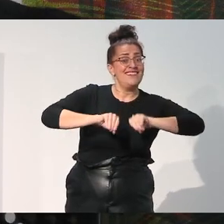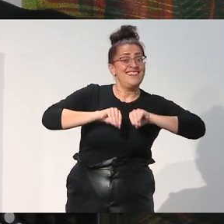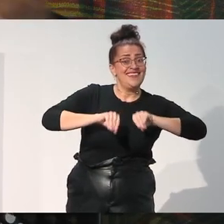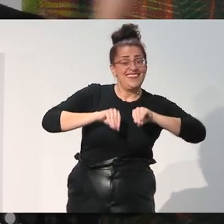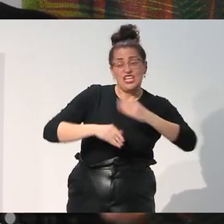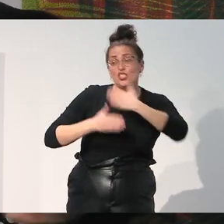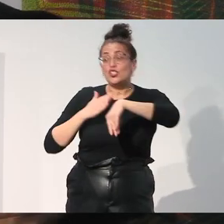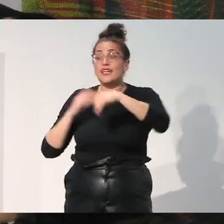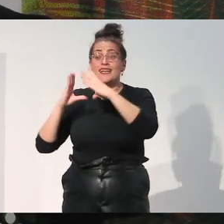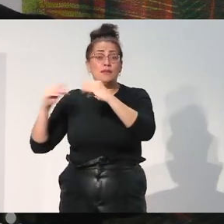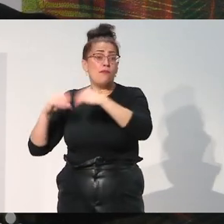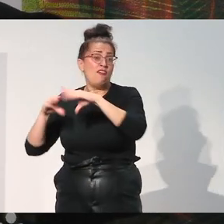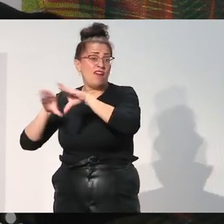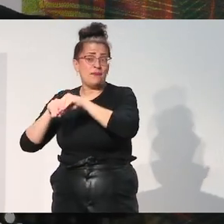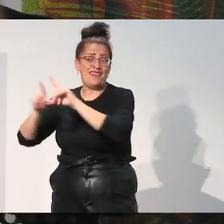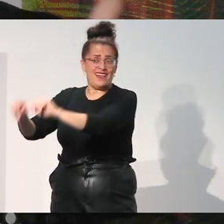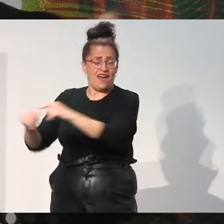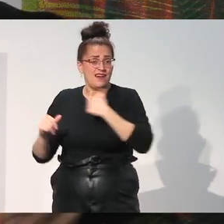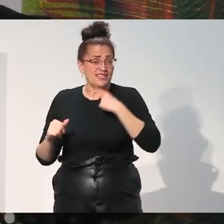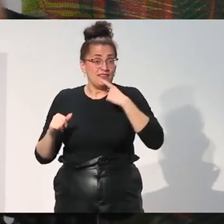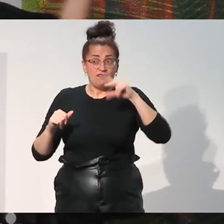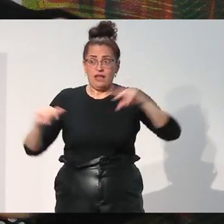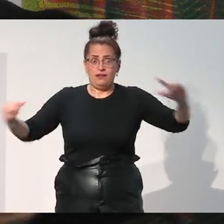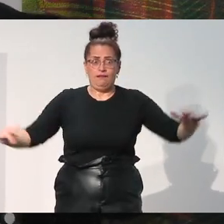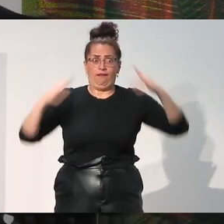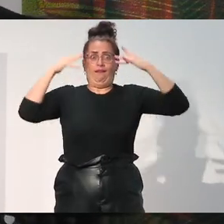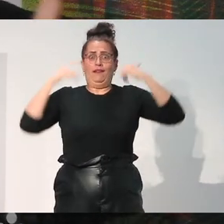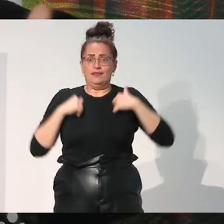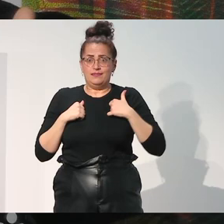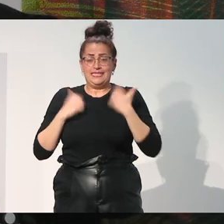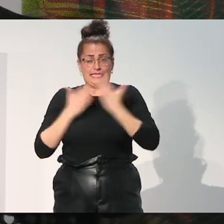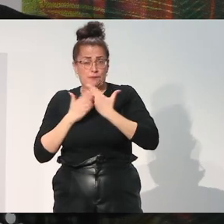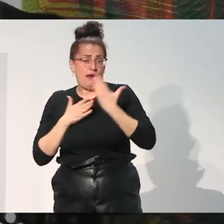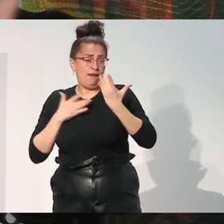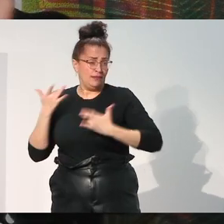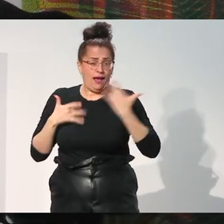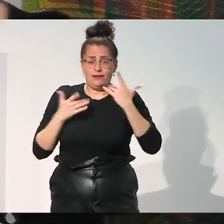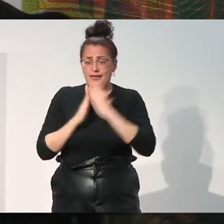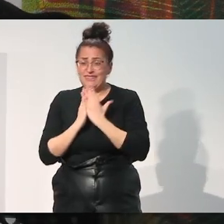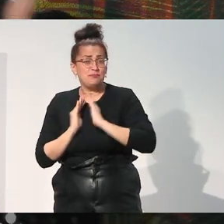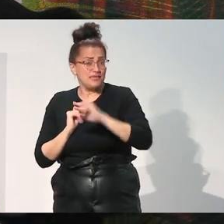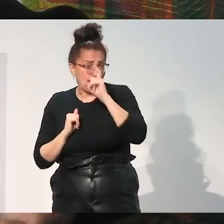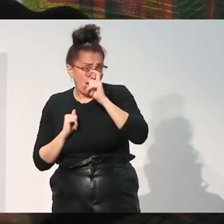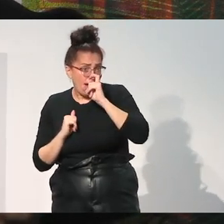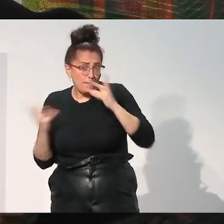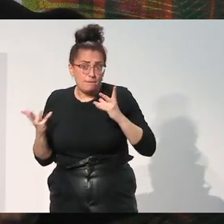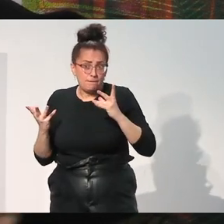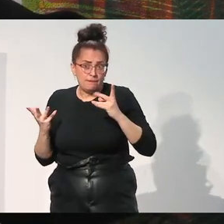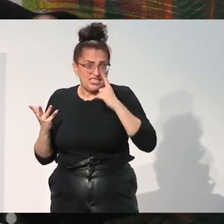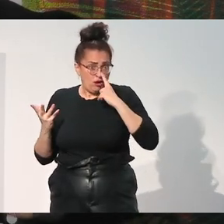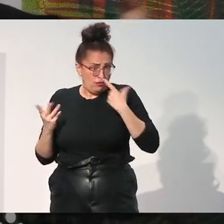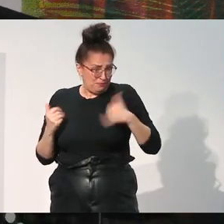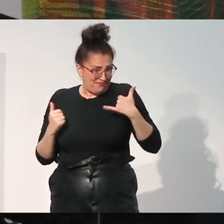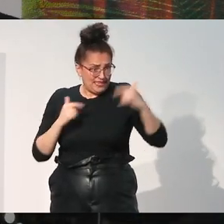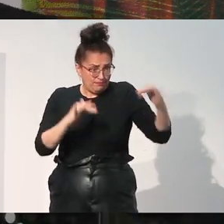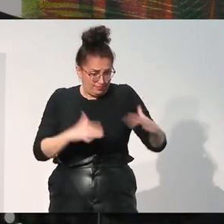Donc en fait, j'étais baigné vraiment dans les livres du monde arabe, dans le cinéma du monde arabe, dans le théâtre du monde arabe. Et c'est vraiment ça qui m'inspire, même beaucoup jusqu'à aujourd'hui, et